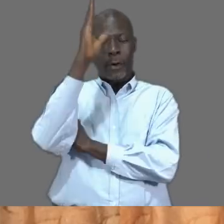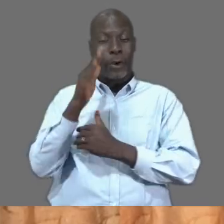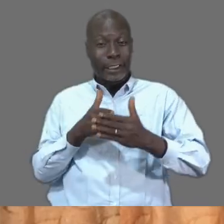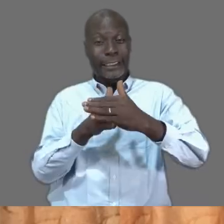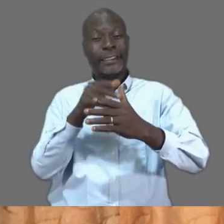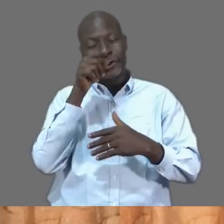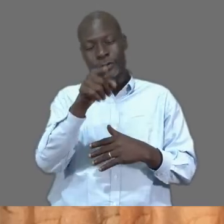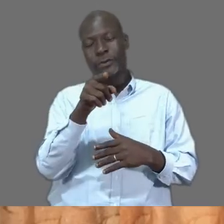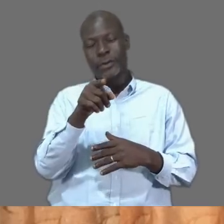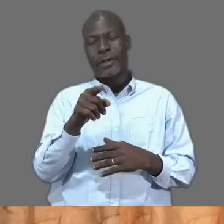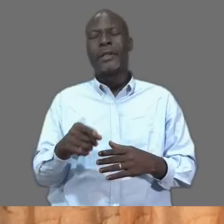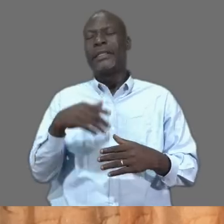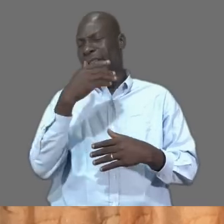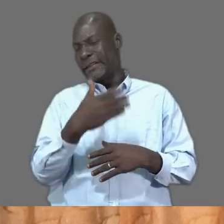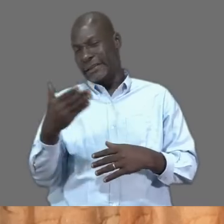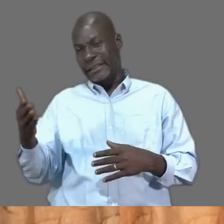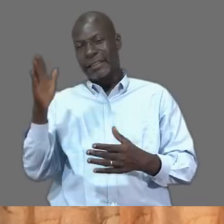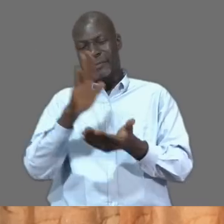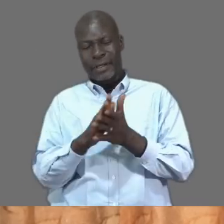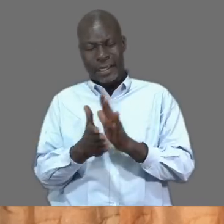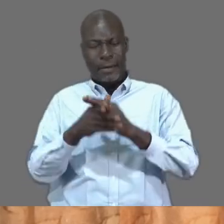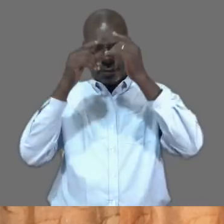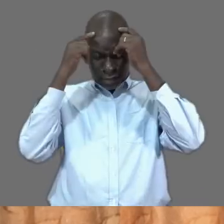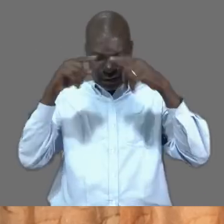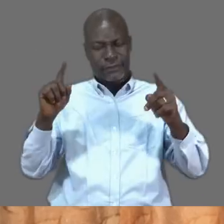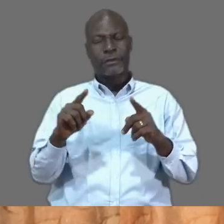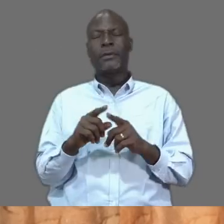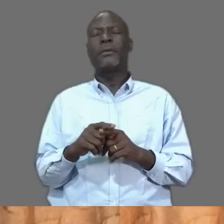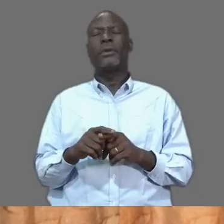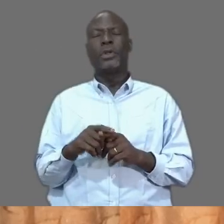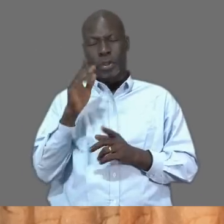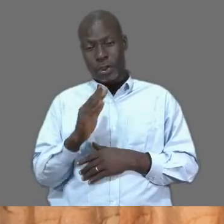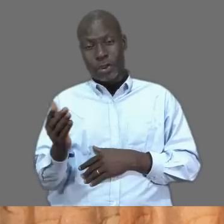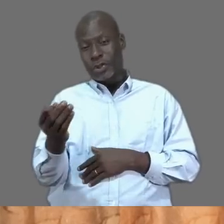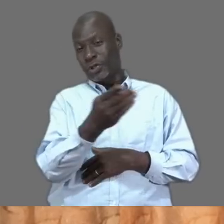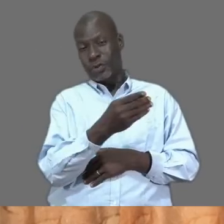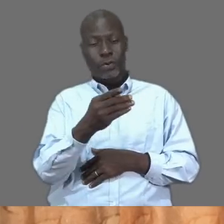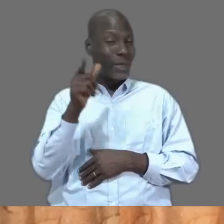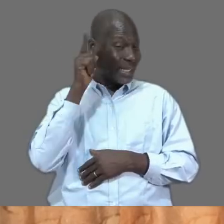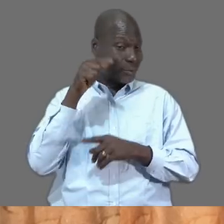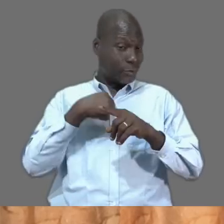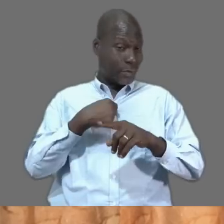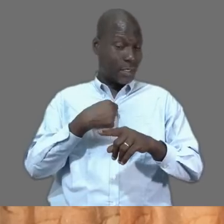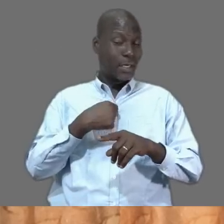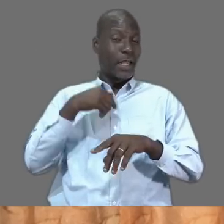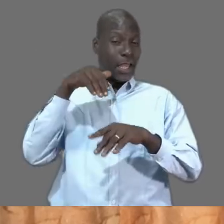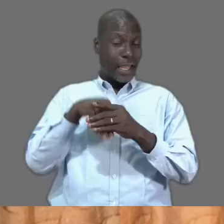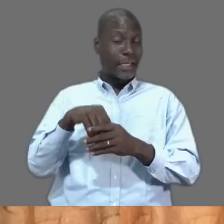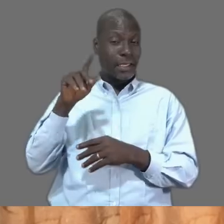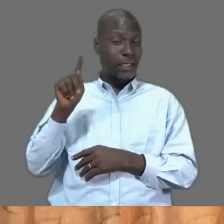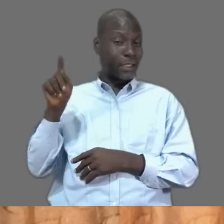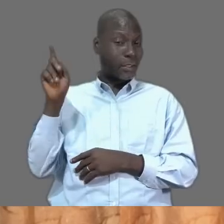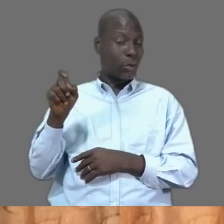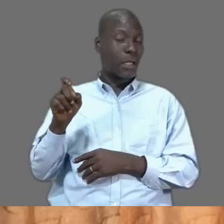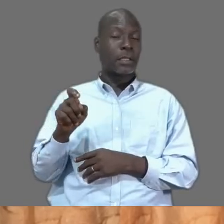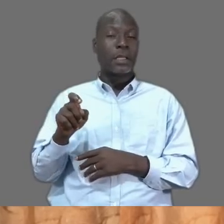mu a enema etumi esi wo yie mo a mutatia mi ewo TikTok no wonte ya se me dia